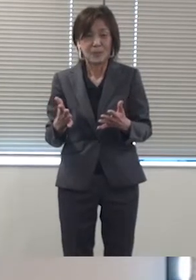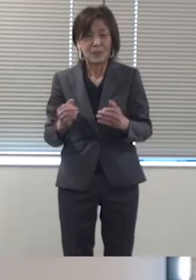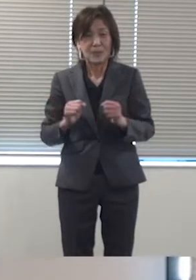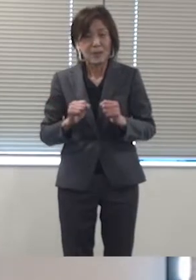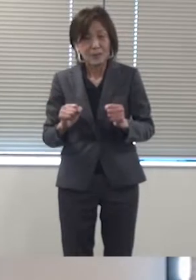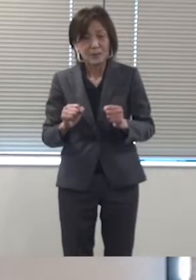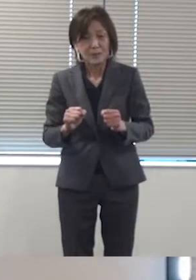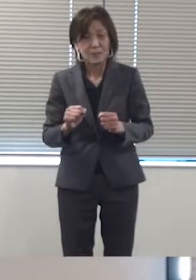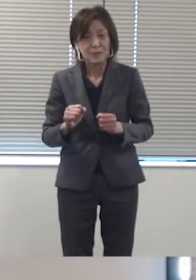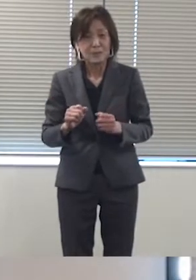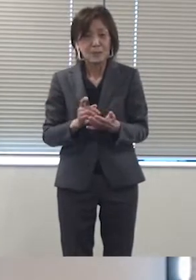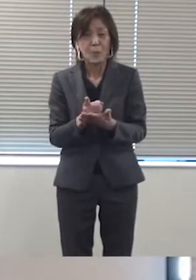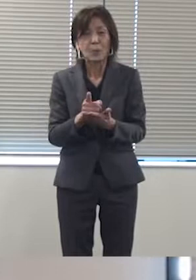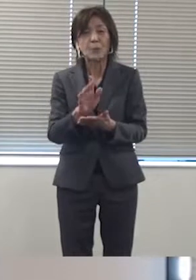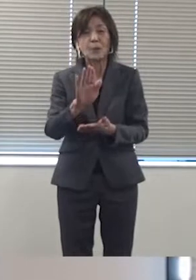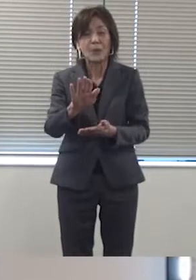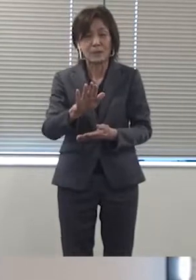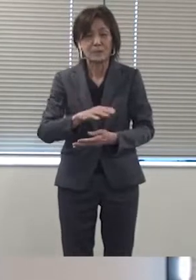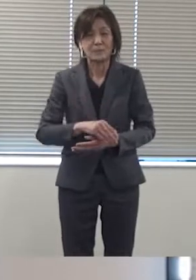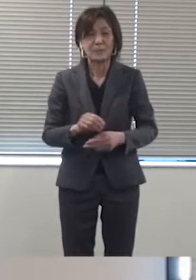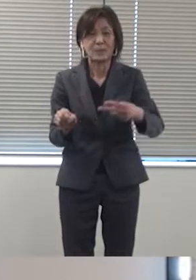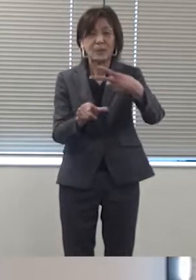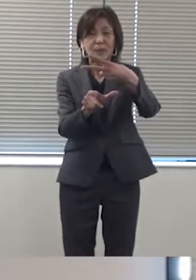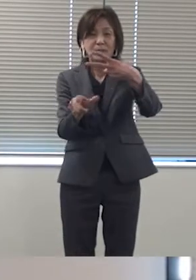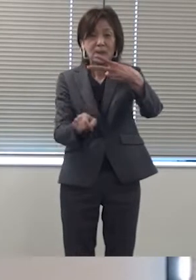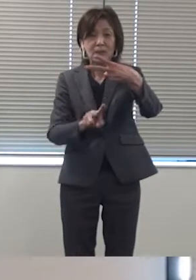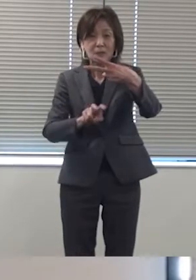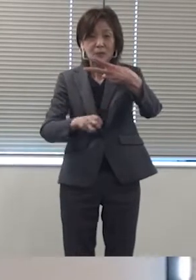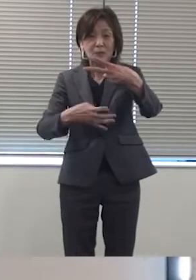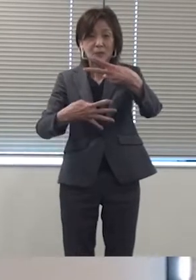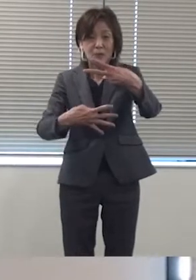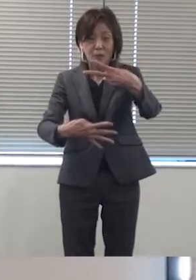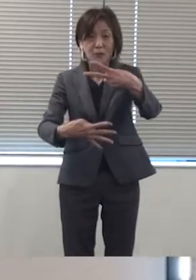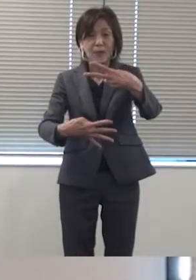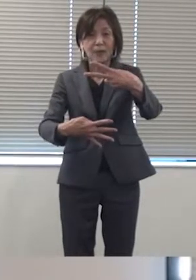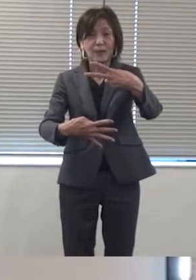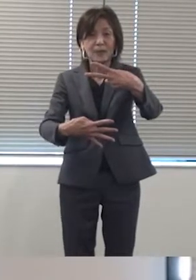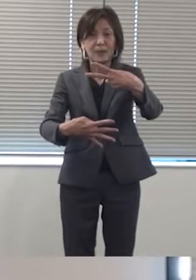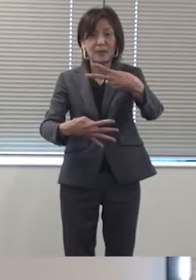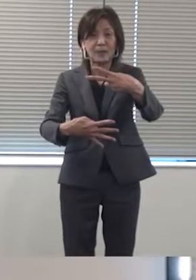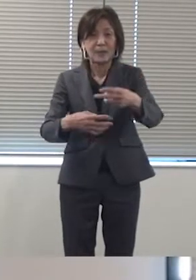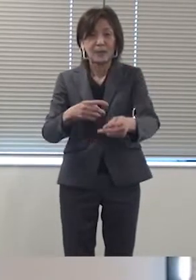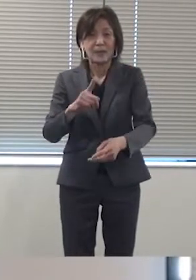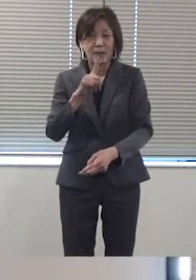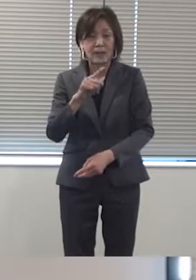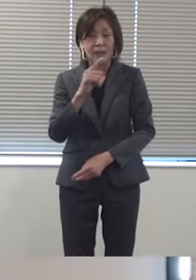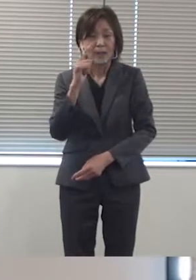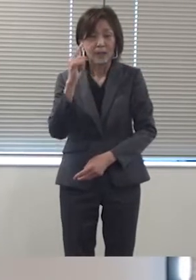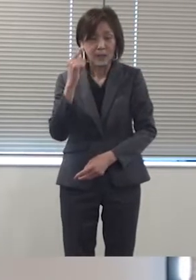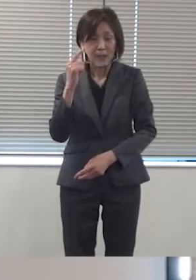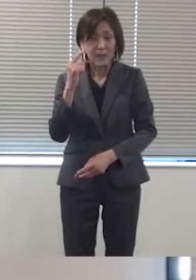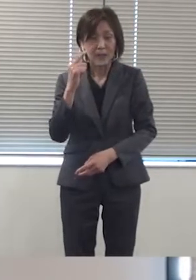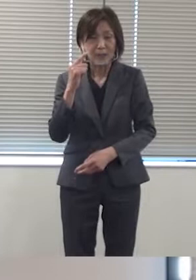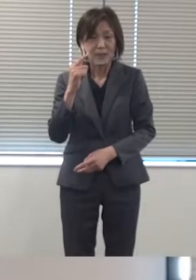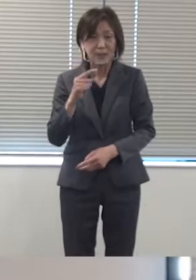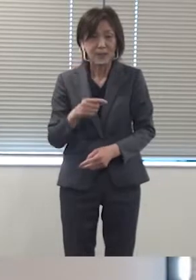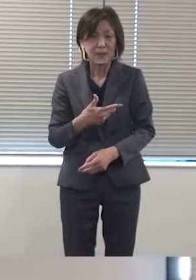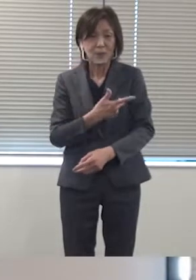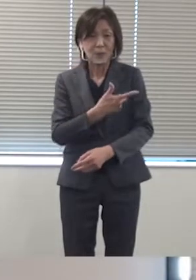ました。昨日2月24日にですね、第1回目の接種券の発送を行い